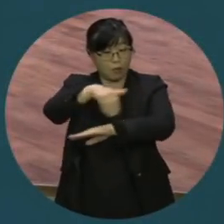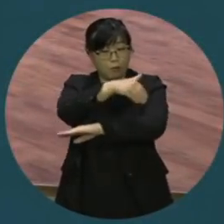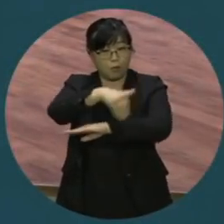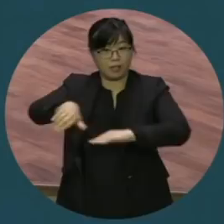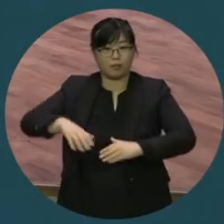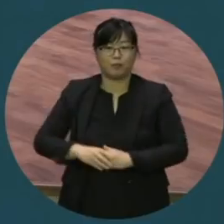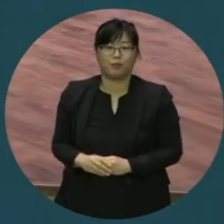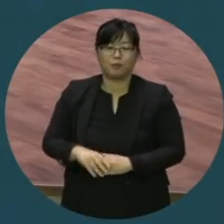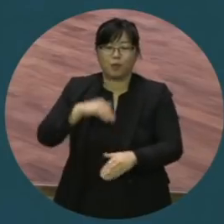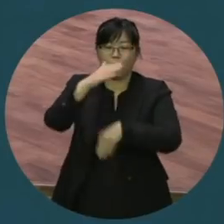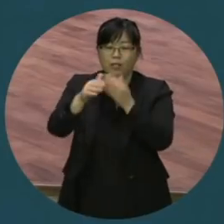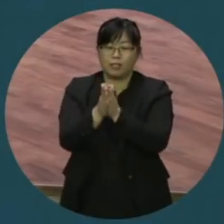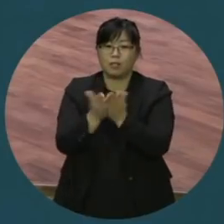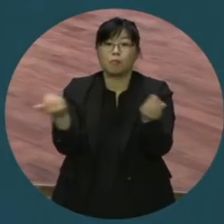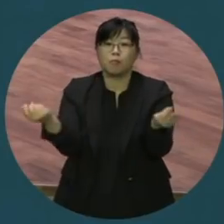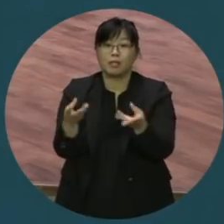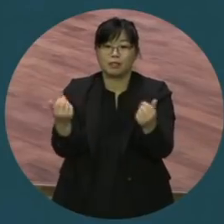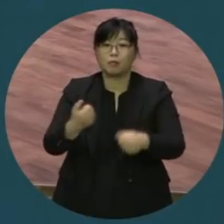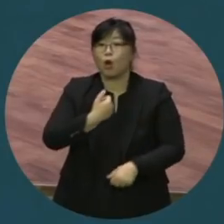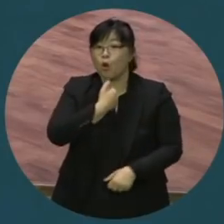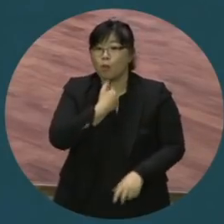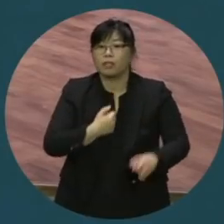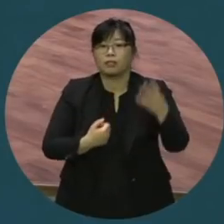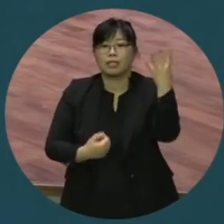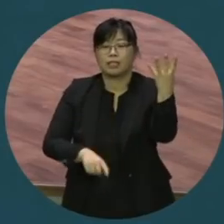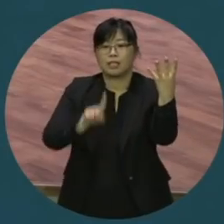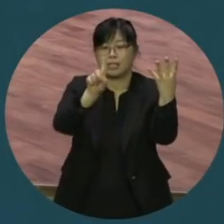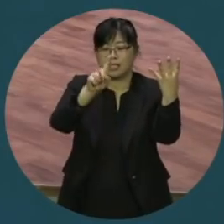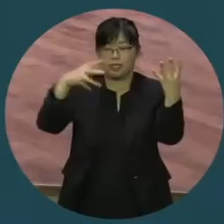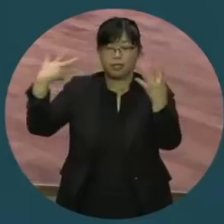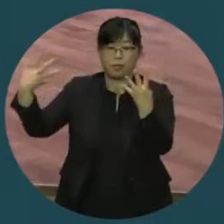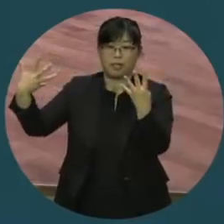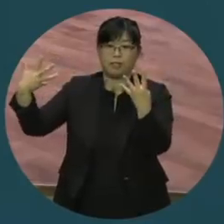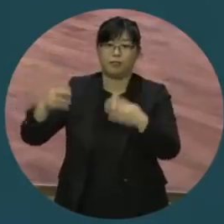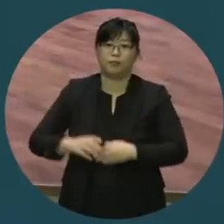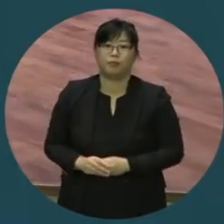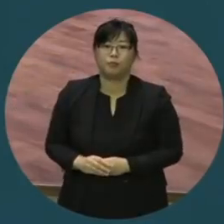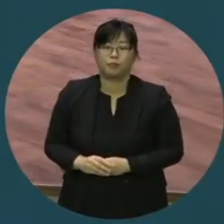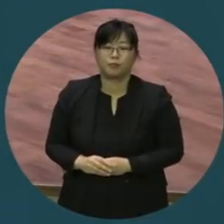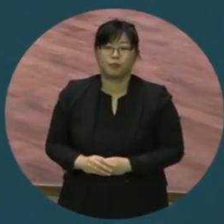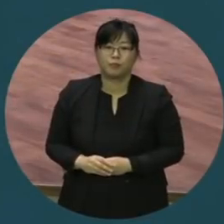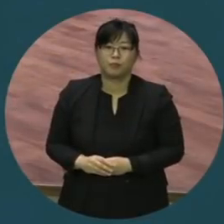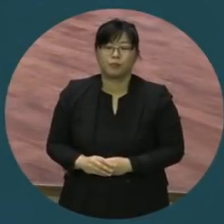하나님 말씀은 로마서 4장 1절에서 8절 말씀입니다.